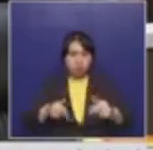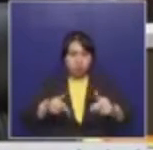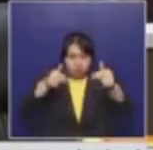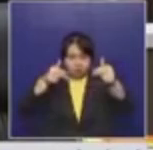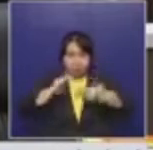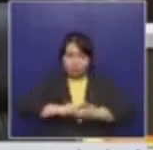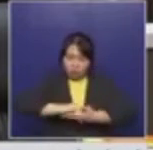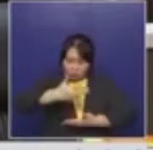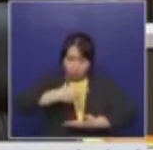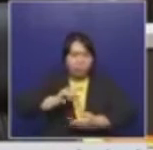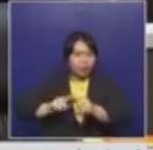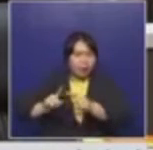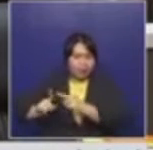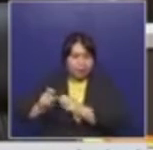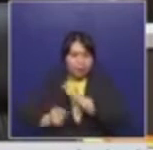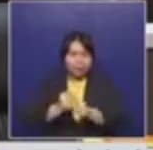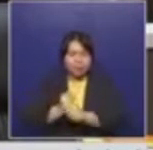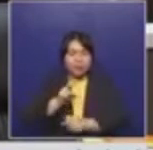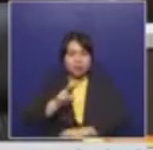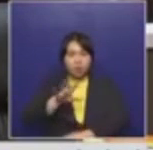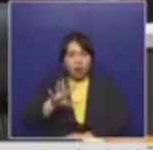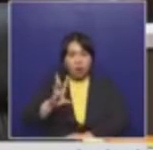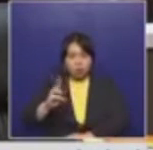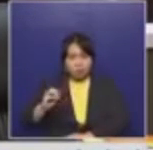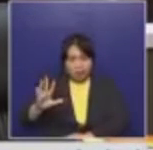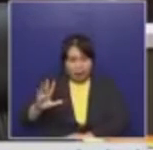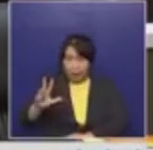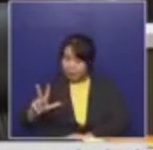พ่อเปลี่ยนท่านประธานสภาผู้แทนราษฎรที่เคารพอย่างยิ่งนะครับก็ผมวาโยอัศวรุ่งเรืองสมาชิกสภาผู้แทนราษฎรแบบบัญชีรายชื่อพรรคก้าวไกลกับทำทางกับก็นี้ต้องบอกอย่างนี้ครับท่านประธานครับว่ากระผมได้มีความเห็นด้วยนะครับกับหลักการในการที่เราจะมีการเปลี่ยนแปลงข้อบังคับการประชุมของสภาผู้แทนราษฎรแห่งนี้นะครับให้รองรับการประชุมแบบออนไลน์นะครับซึ่งถ้าเราเท้าความกลับไปก็ท่านประธานเมื่อหลายสัปดาห์ก่อนสภาอย่างนี้ครับก็เพิ่งได้ให้ความเห็นชอบนะครับนายตัวพรกว่าด้วยการประชุมนะครับทางสื่ออิเล็กทรอนิกส์นะครับพ.ศ2563ไปและถ้าเราย้อนกลับไปอีกนะครับว่าที่มาของพรกตัวนี้นะครับมันมาอย่างไรเนี่ยเราคงจะจำกันได้ครับท่านประธานว่ามันเกิดจากวิกฤตโควิชนะครับในช่วงที่เราเว้น